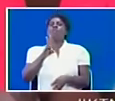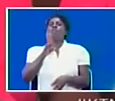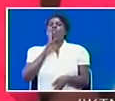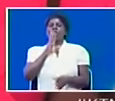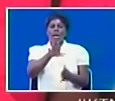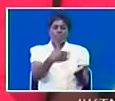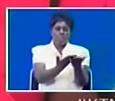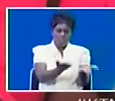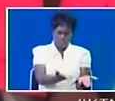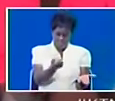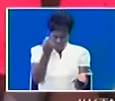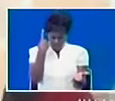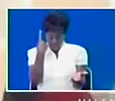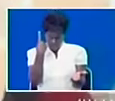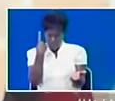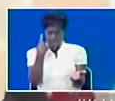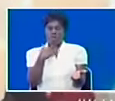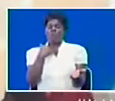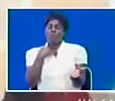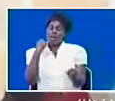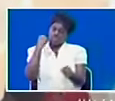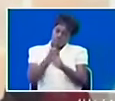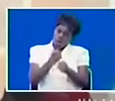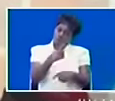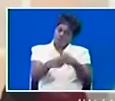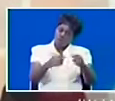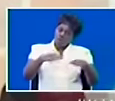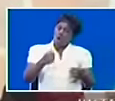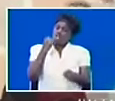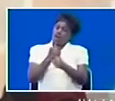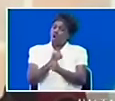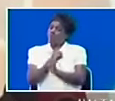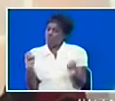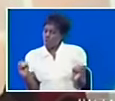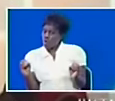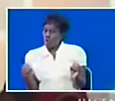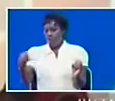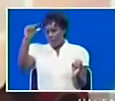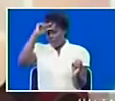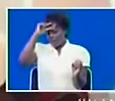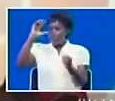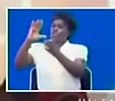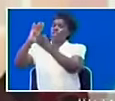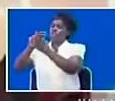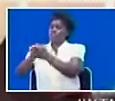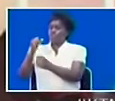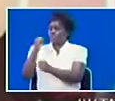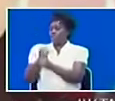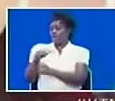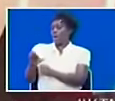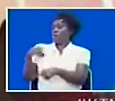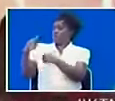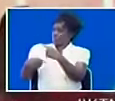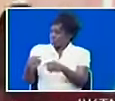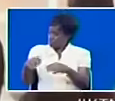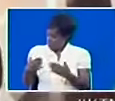Tuko pamoja? Mungependa kazi hii iendelee ama isiendelee? Na hii kazi ni ya serikali ya Jubilee. Kwa hivyo serikali ya Jubilee iendelee